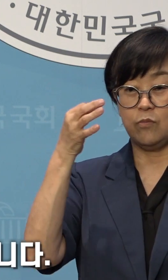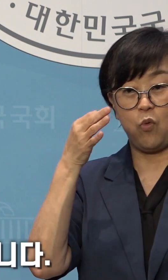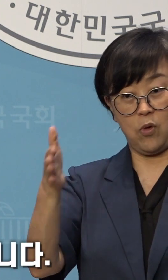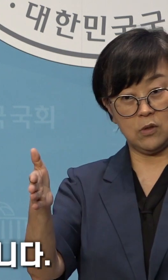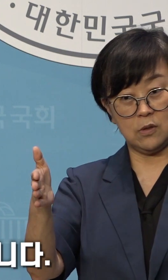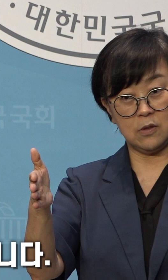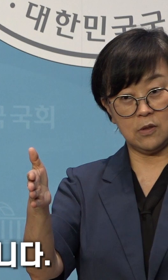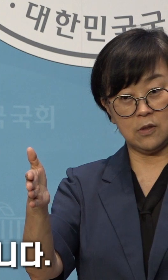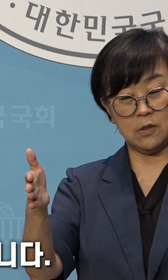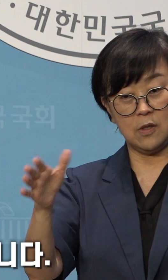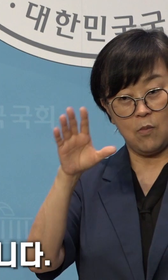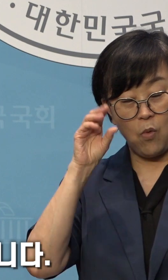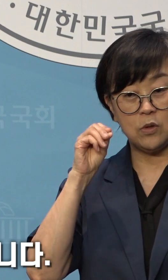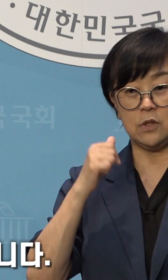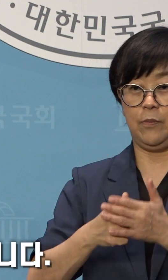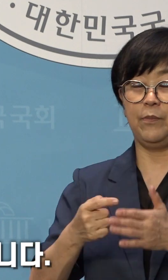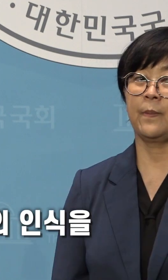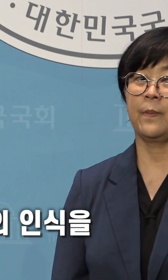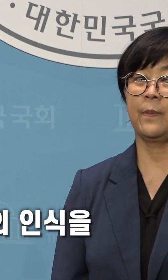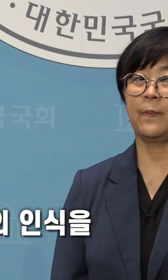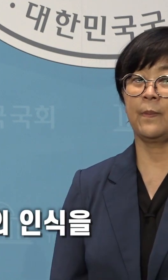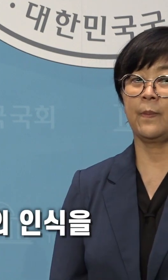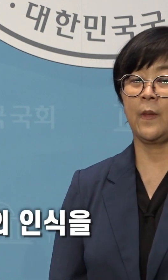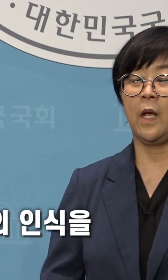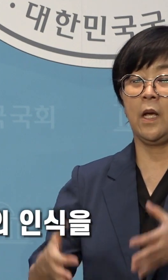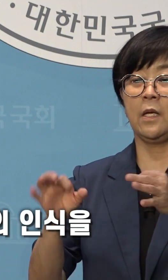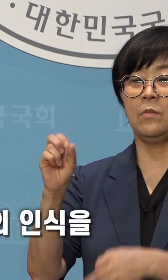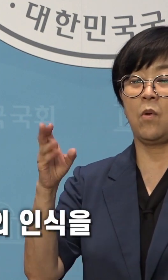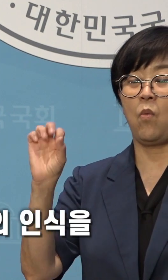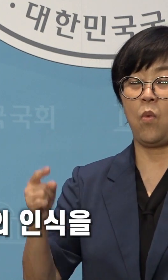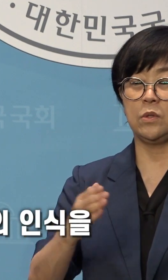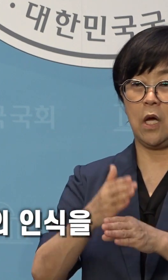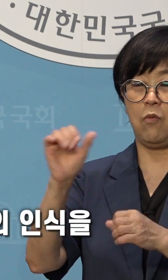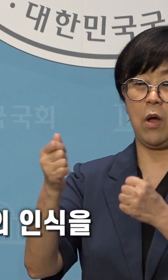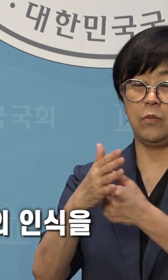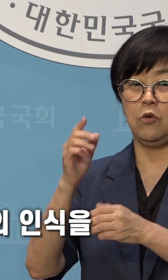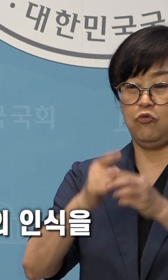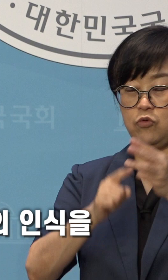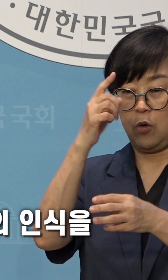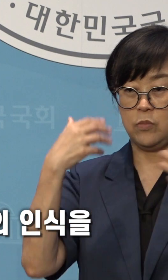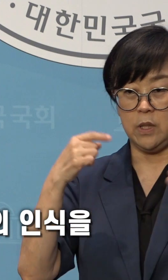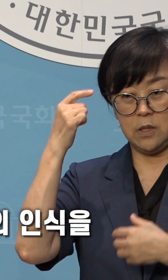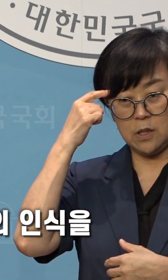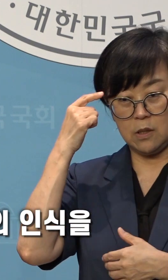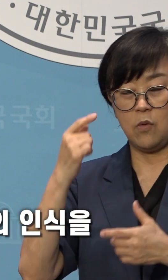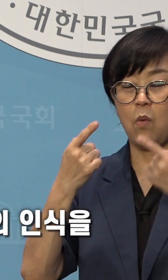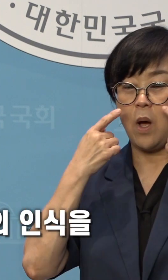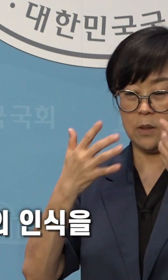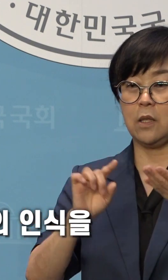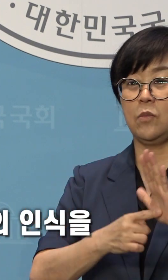보였을지 뻔히 짐작됩니다. 김영호 장관의 말은 윤석열 정부의 인식을